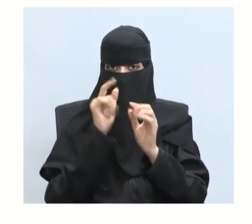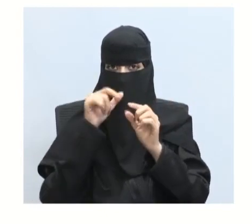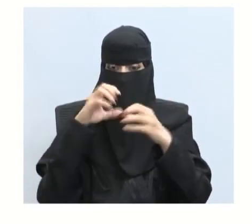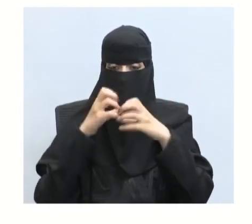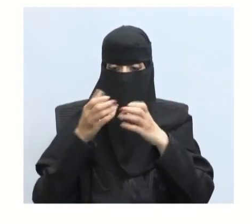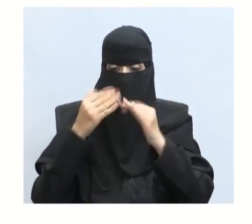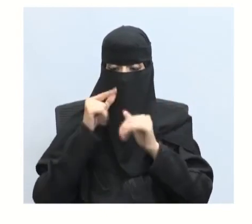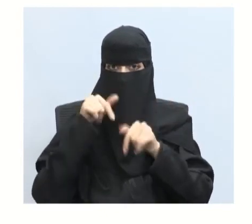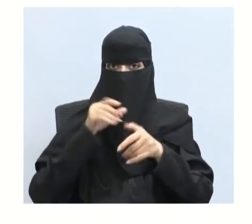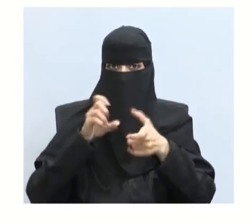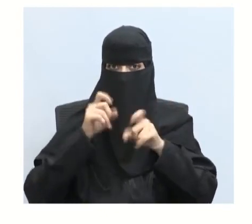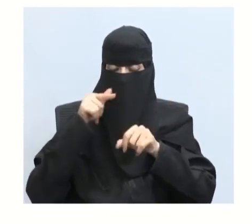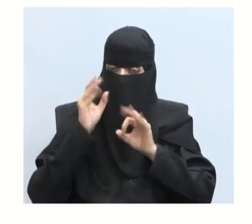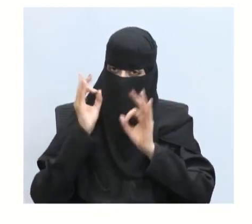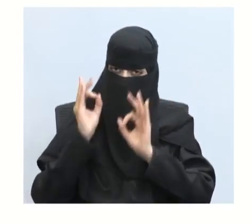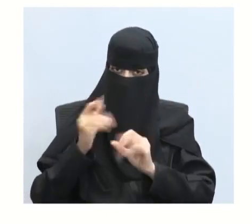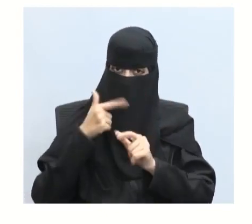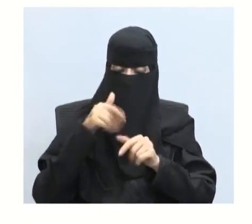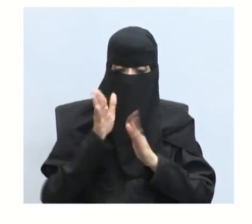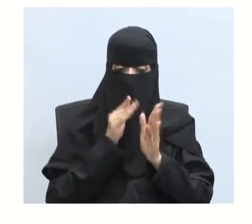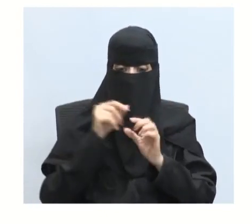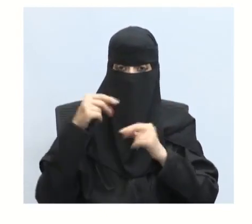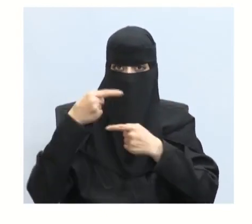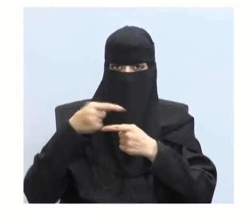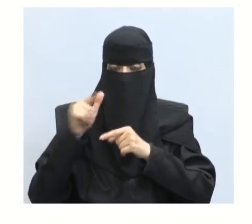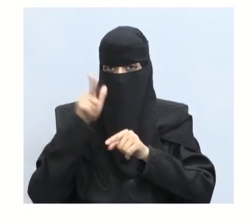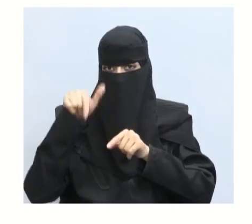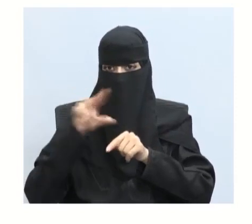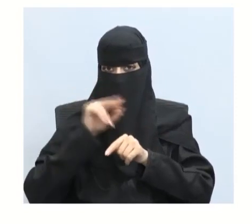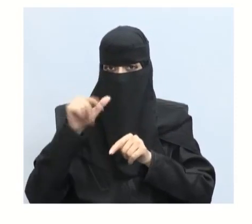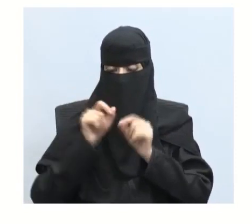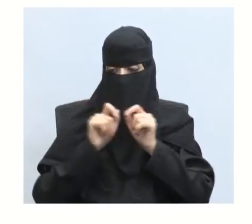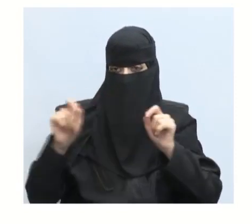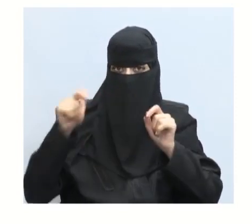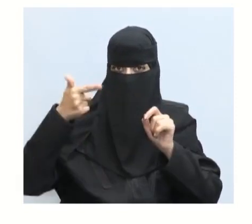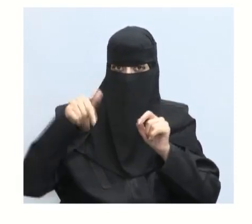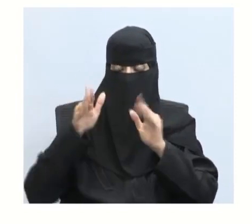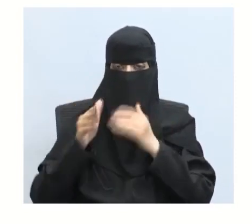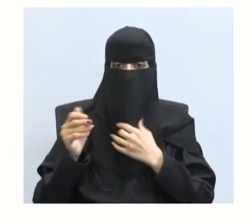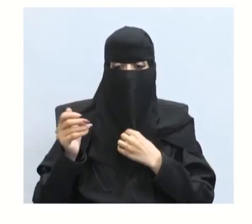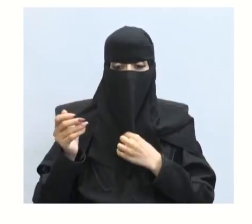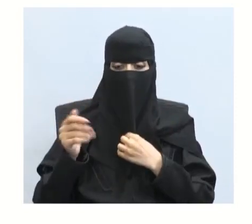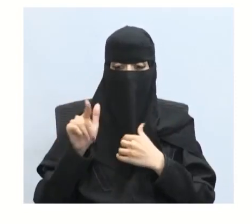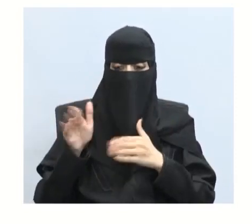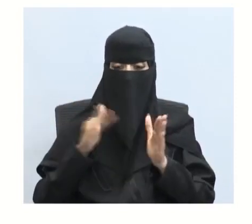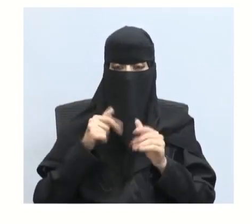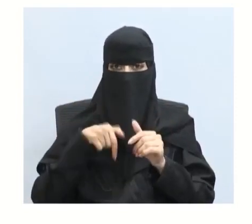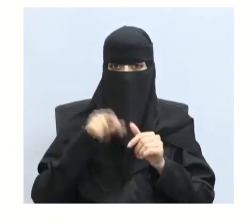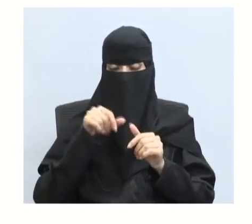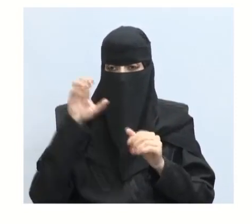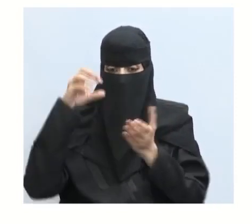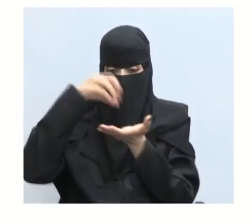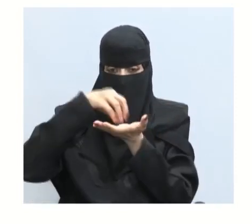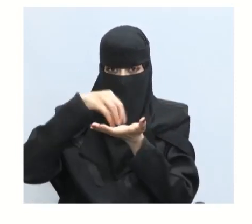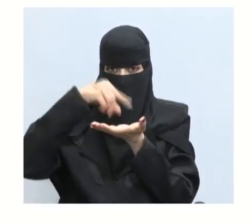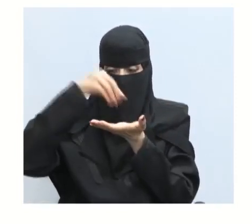التكور تكون حقيقيه ومساويه لنفس طول الجسم اذا كان الجسم بين مركز